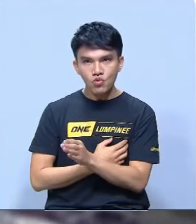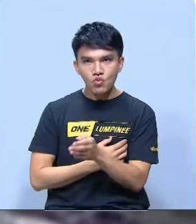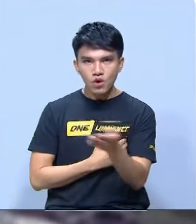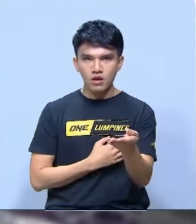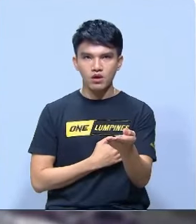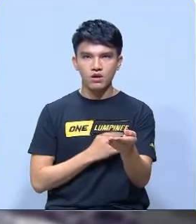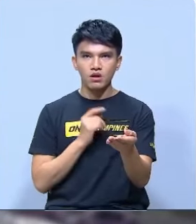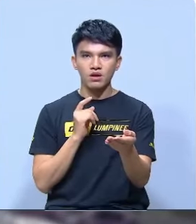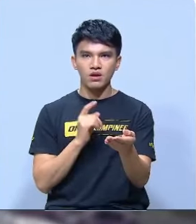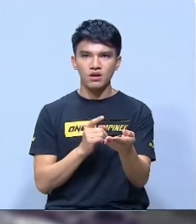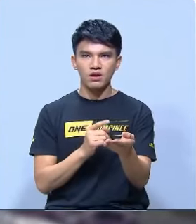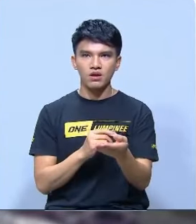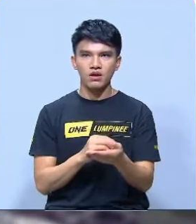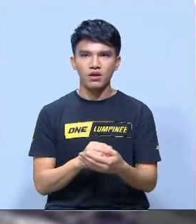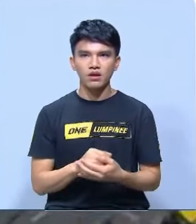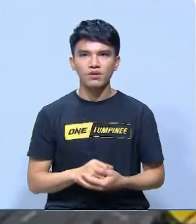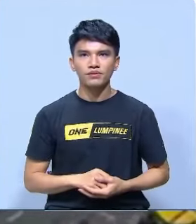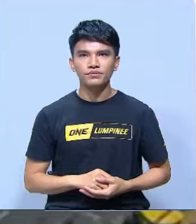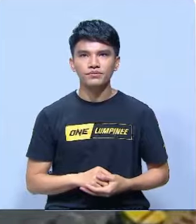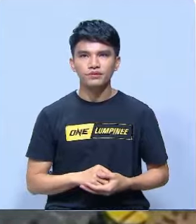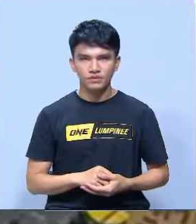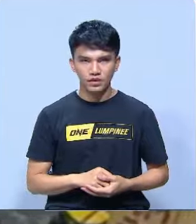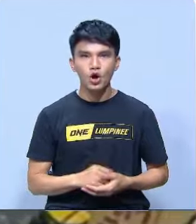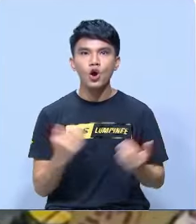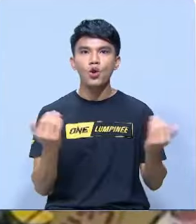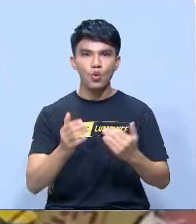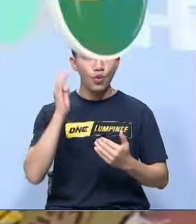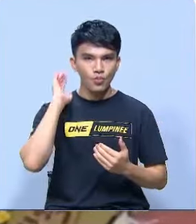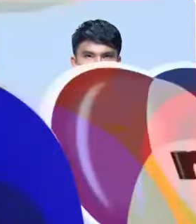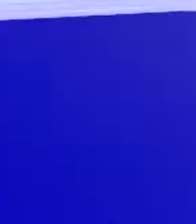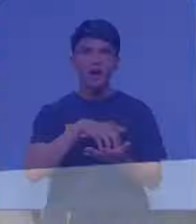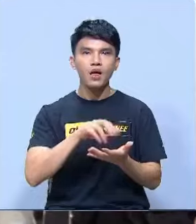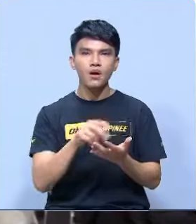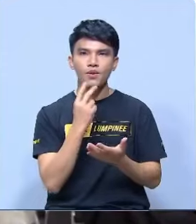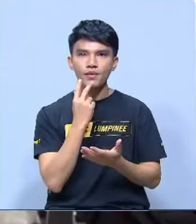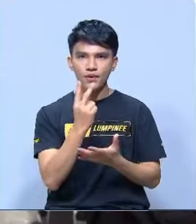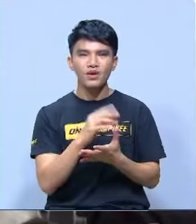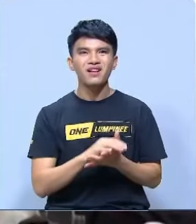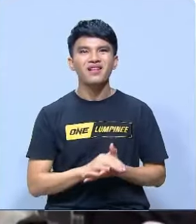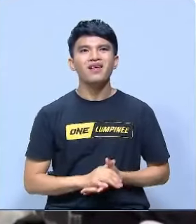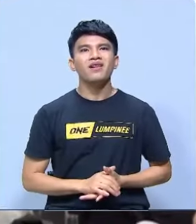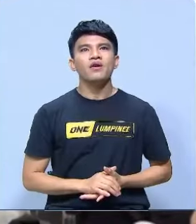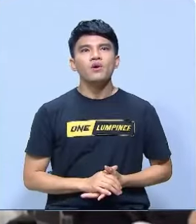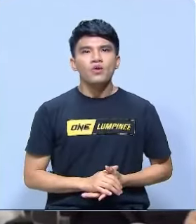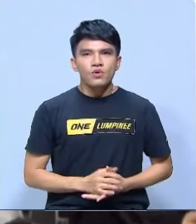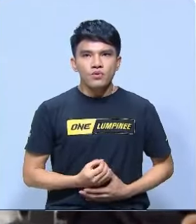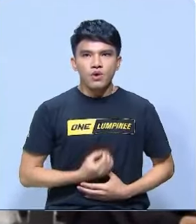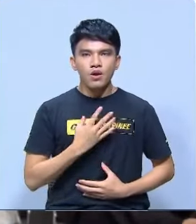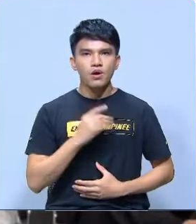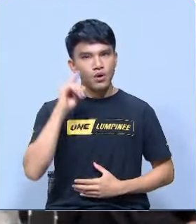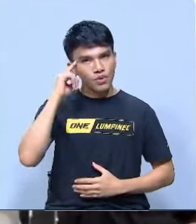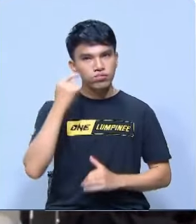ก็สักพักก็จะเห็นว่าร่วงลงไปข้างล่าง มีเสียงของลูกชายฟังเลยค่ะ มันช็อกอ่ะมันทำอะไรไม่ถูกนะกับ